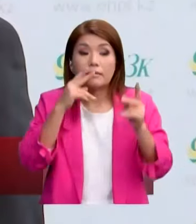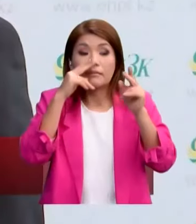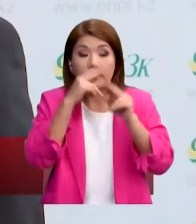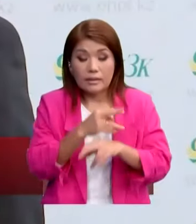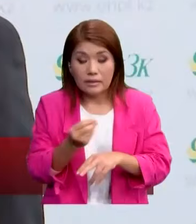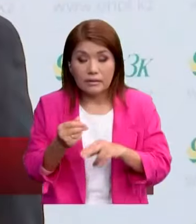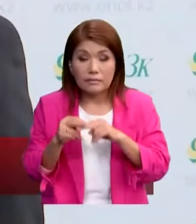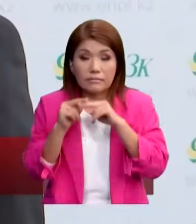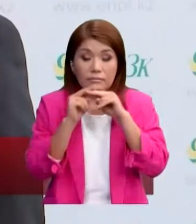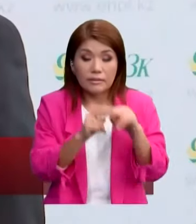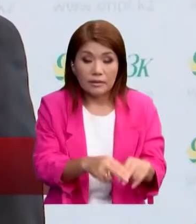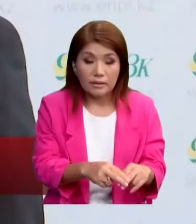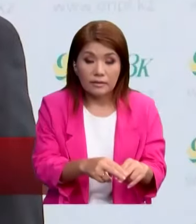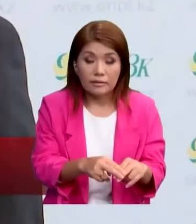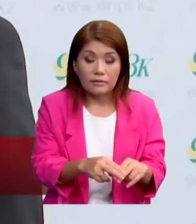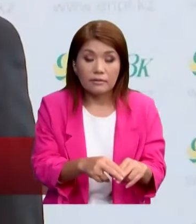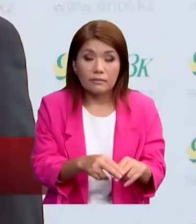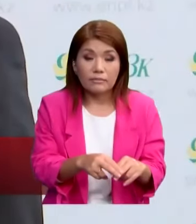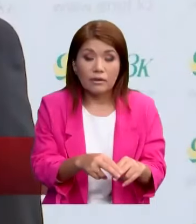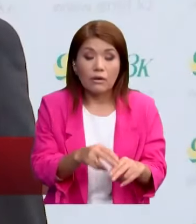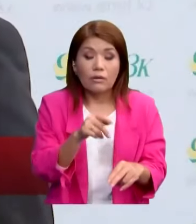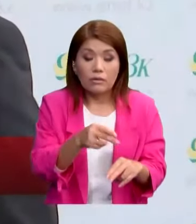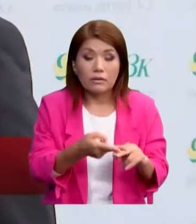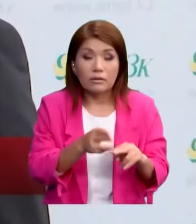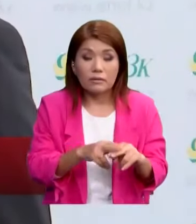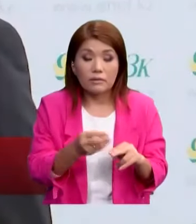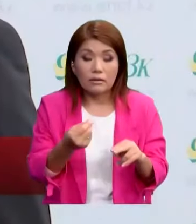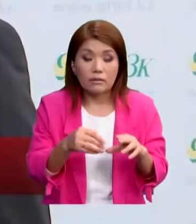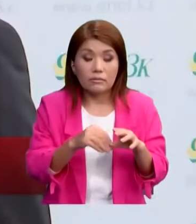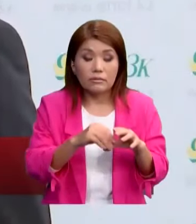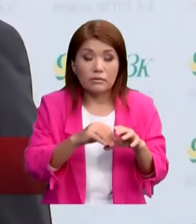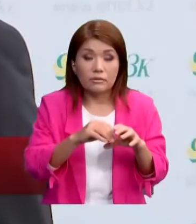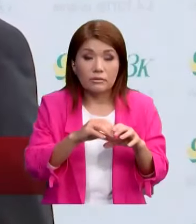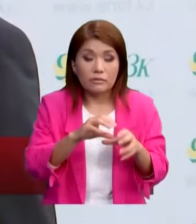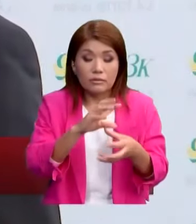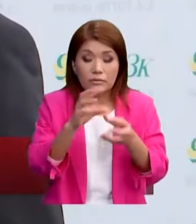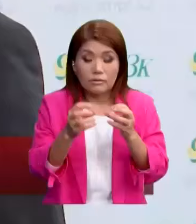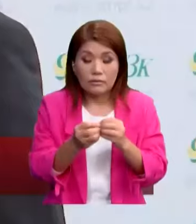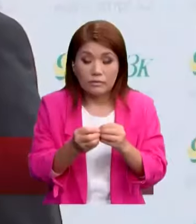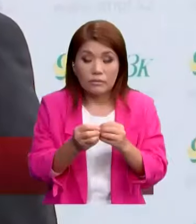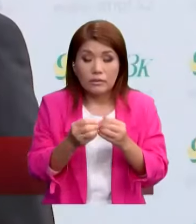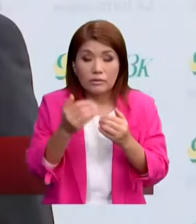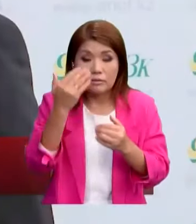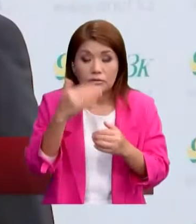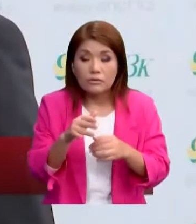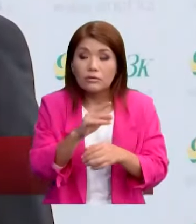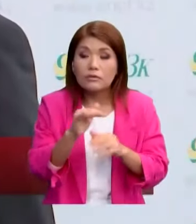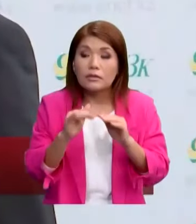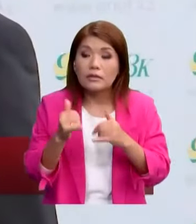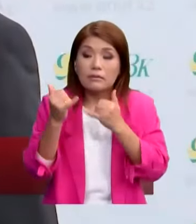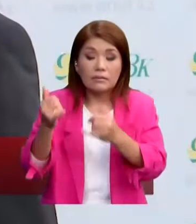есептелген болса, онда ол ақша жиналады да жылдың қорытындысы бойынша басқа бөлінбей қалған